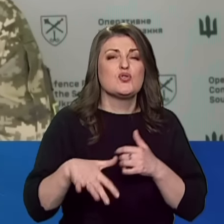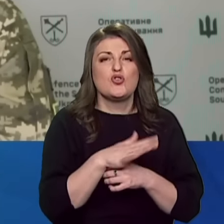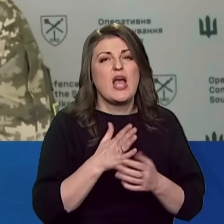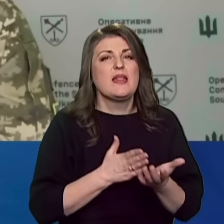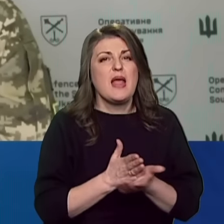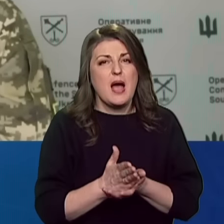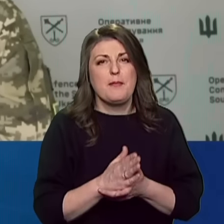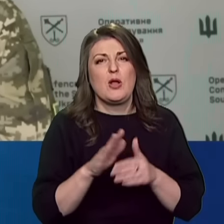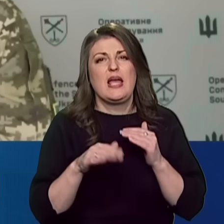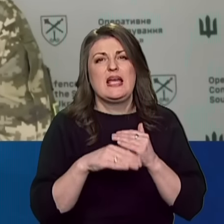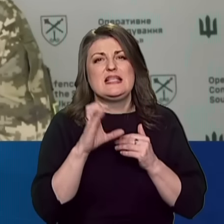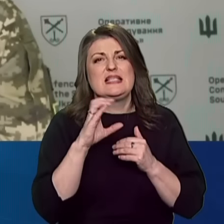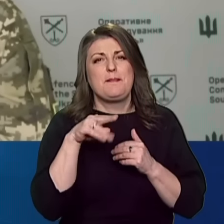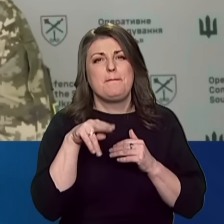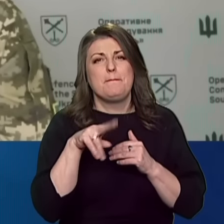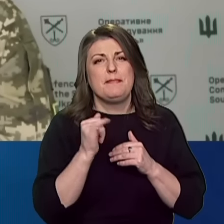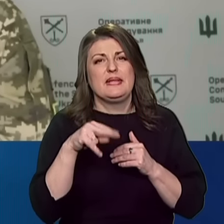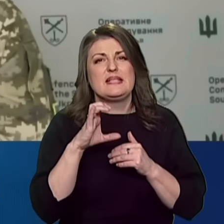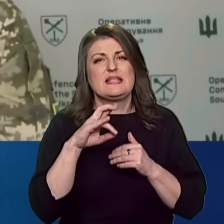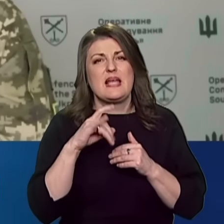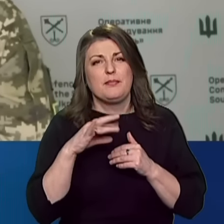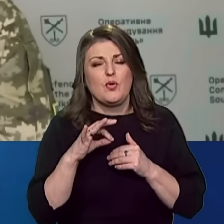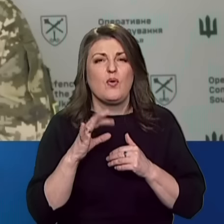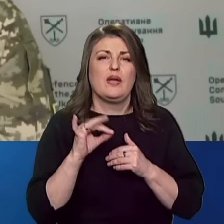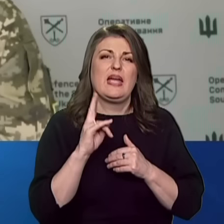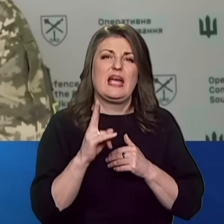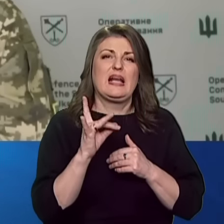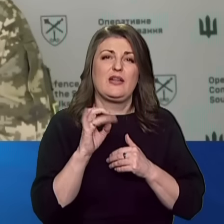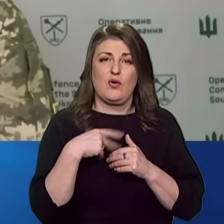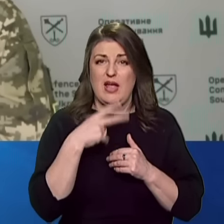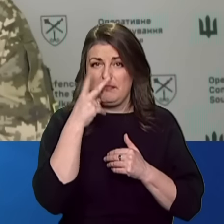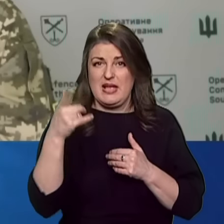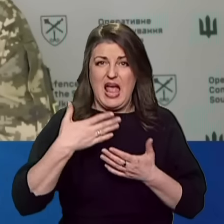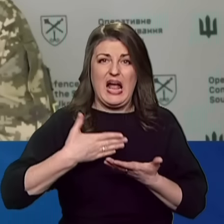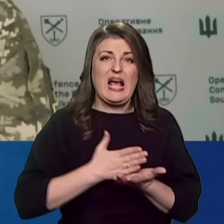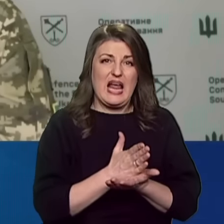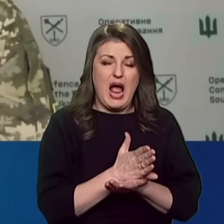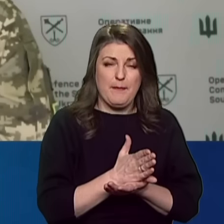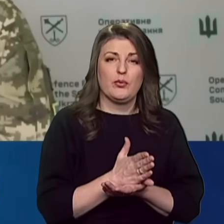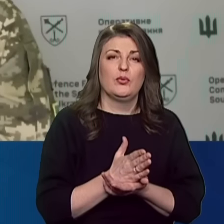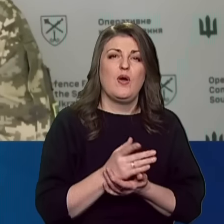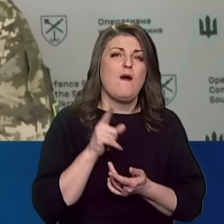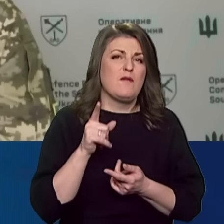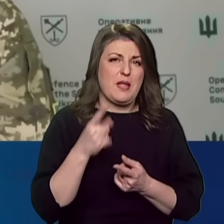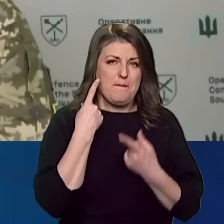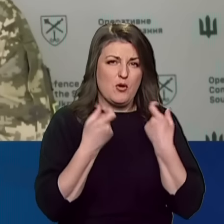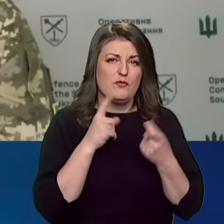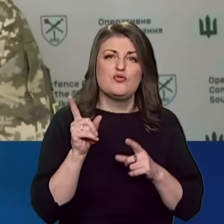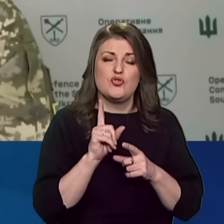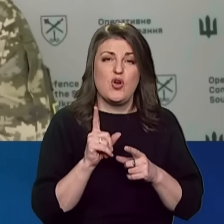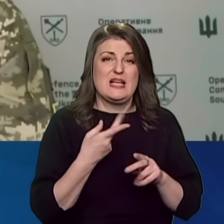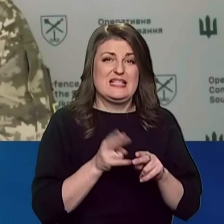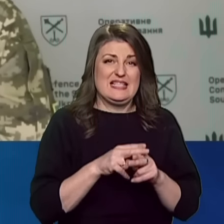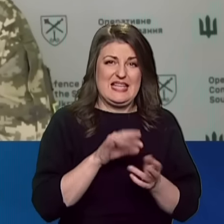напрямок Підстепного і Кринок, тому що я от дивився напередодні мапу Deep State, вона повідомляє про те, що